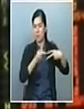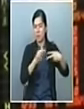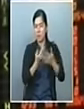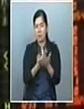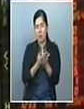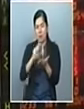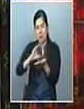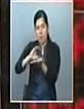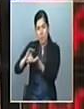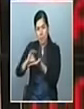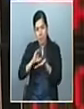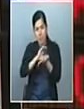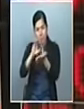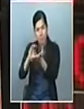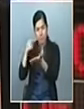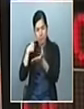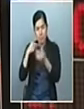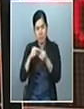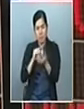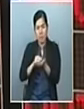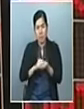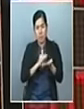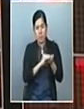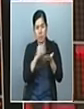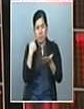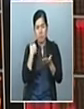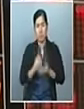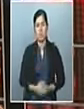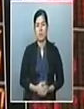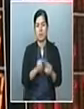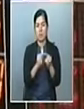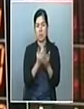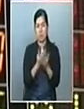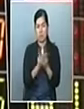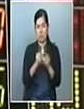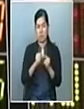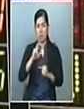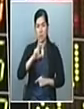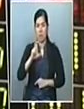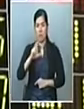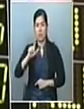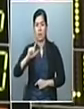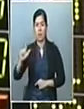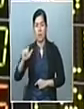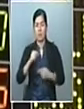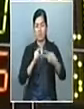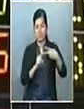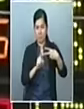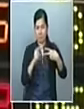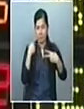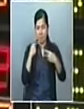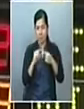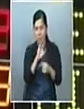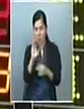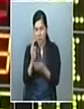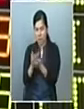ของบริษัทที่มีขนาดใหญ่มีทุนชำระแล้วหลัง IPO ตั้งแต่300ล้านบาทขึ้นไปในขณะที่ MAI เป็นแหล่งระดมทุนของธุ